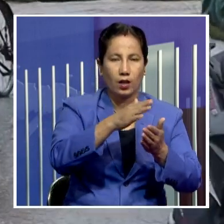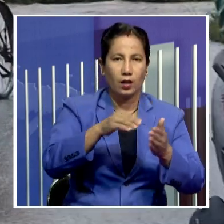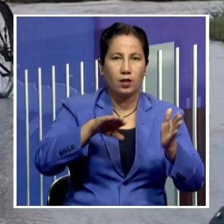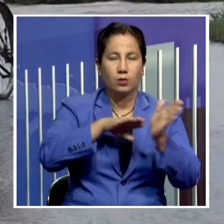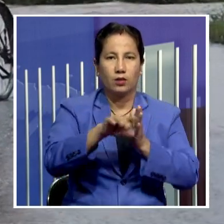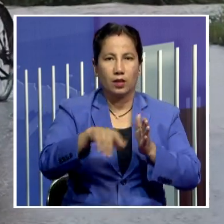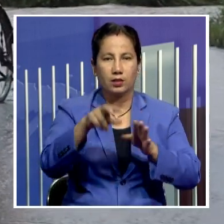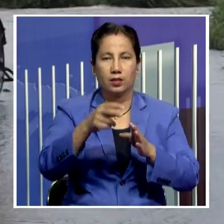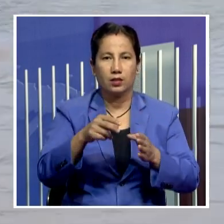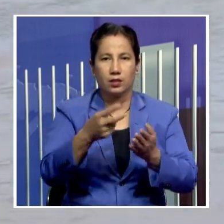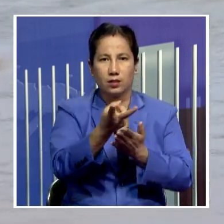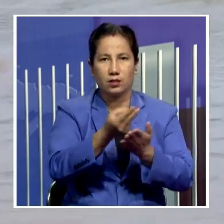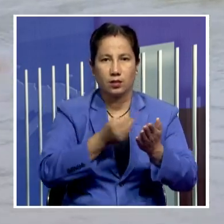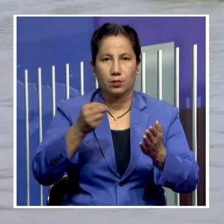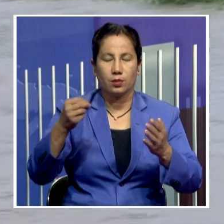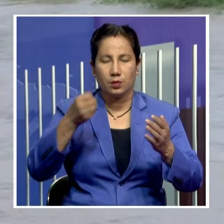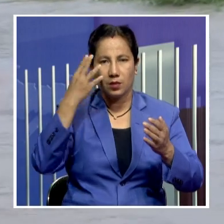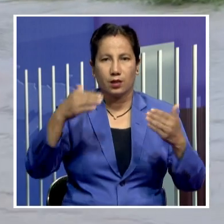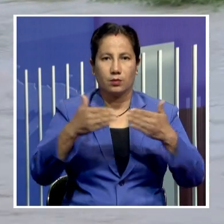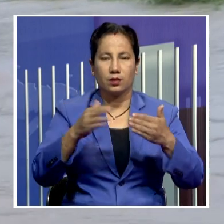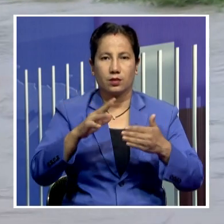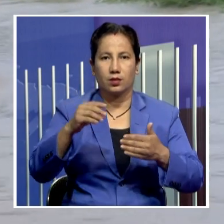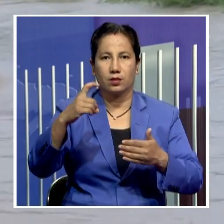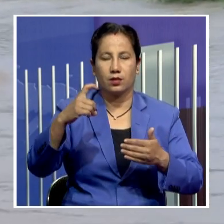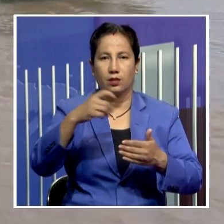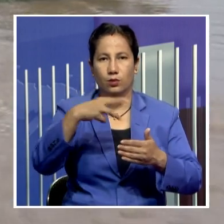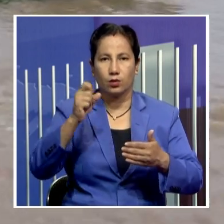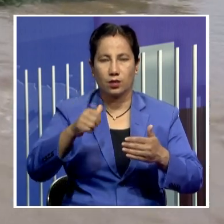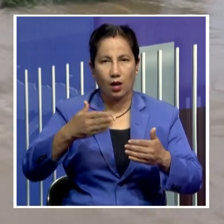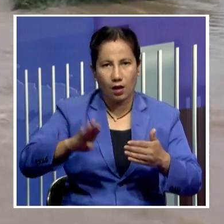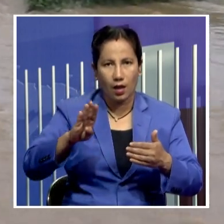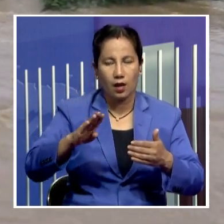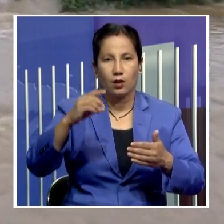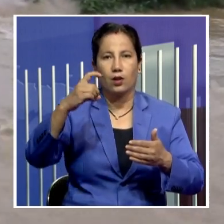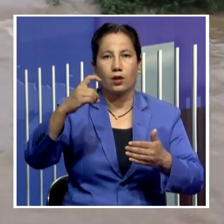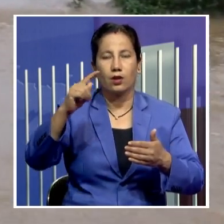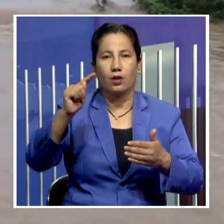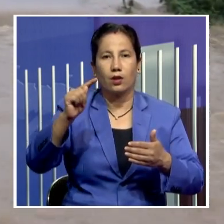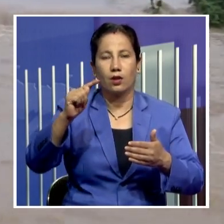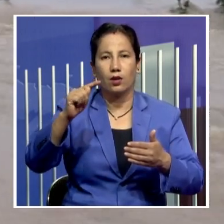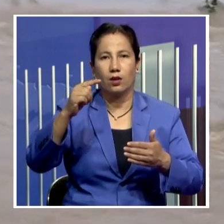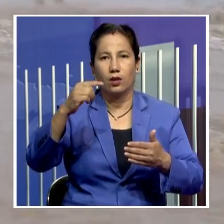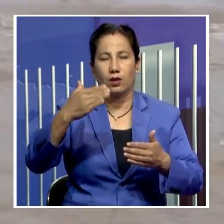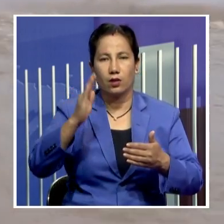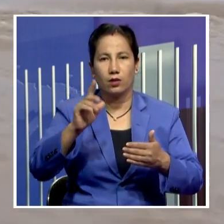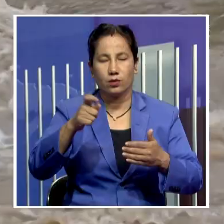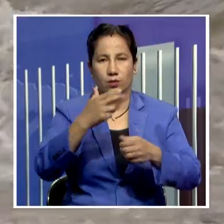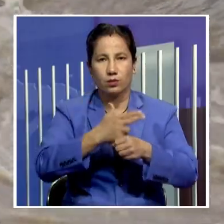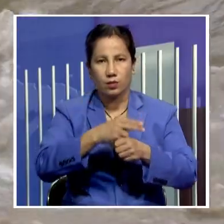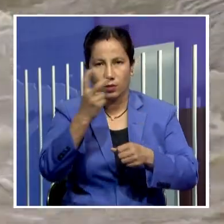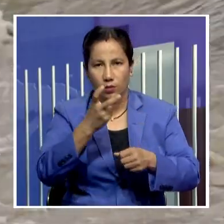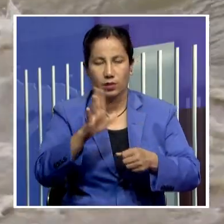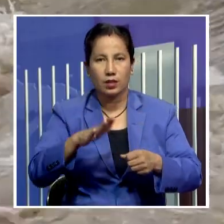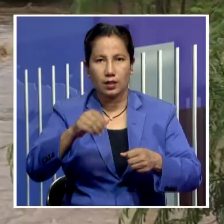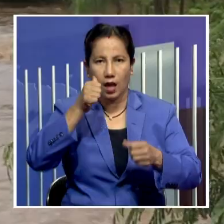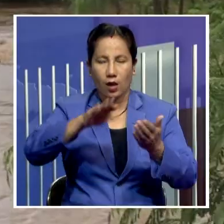शव आज बिहान फेला परेको हो। यसै गरी गुर्जे खोलाले बगाउँदा बेपत्ता भएका कल्लु चौधरीको खोजी जारी रहेको छ। यता खोला